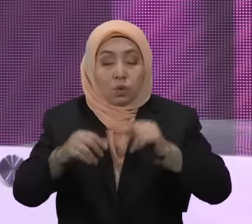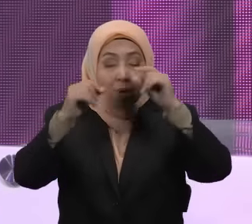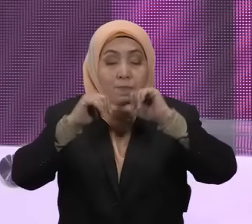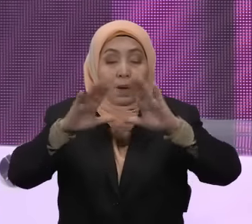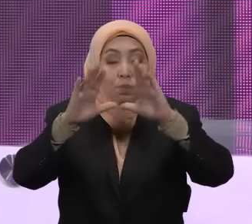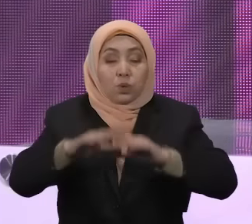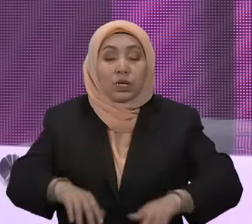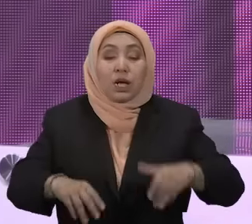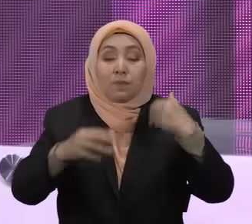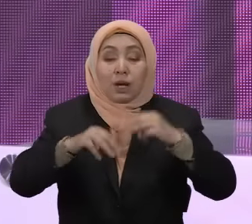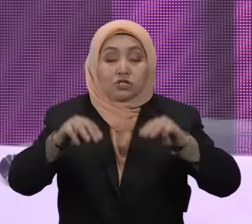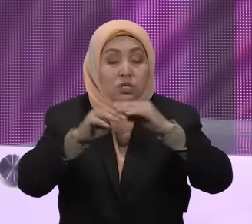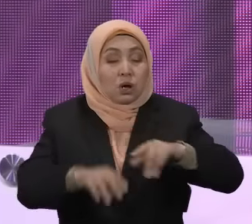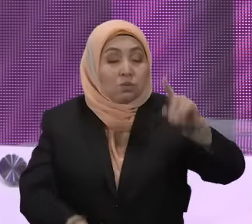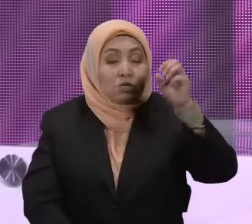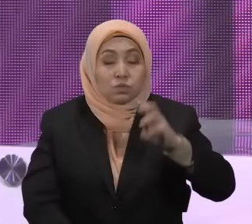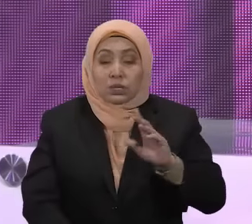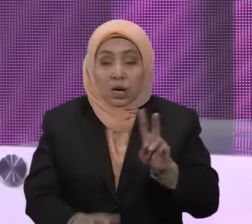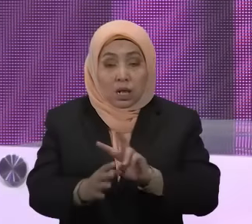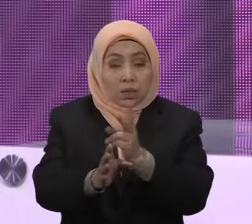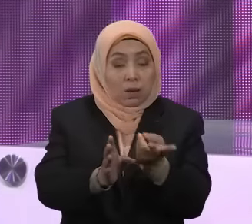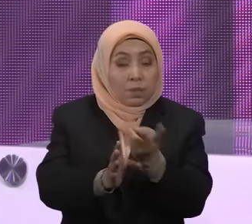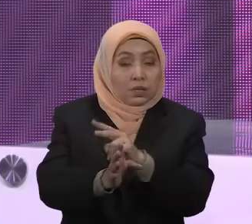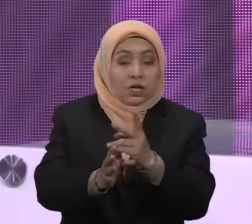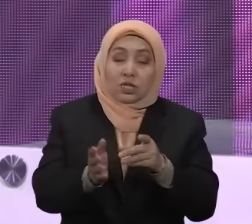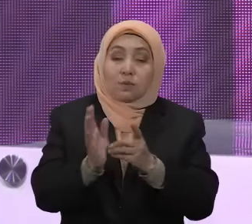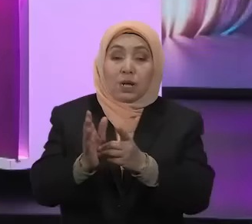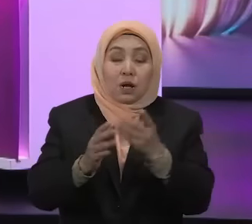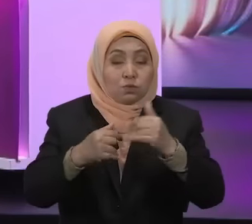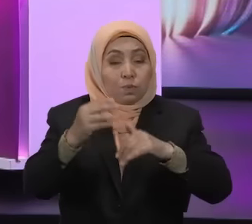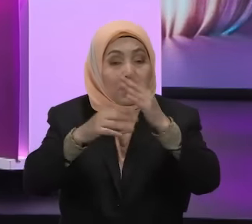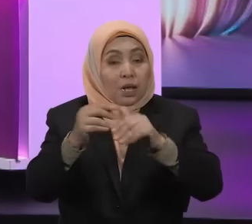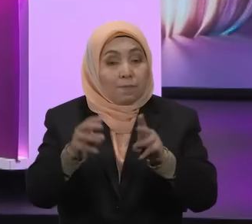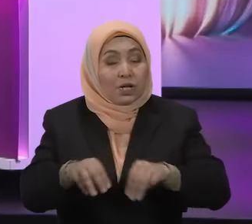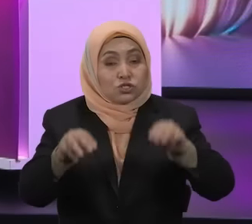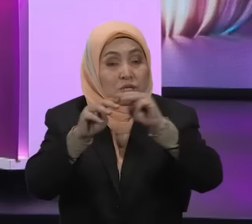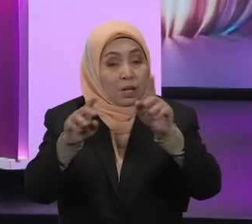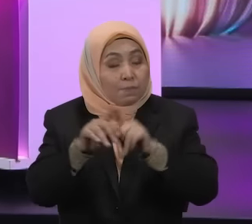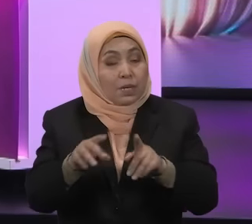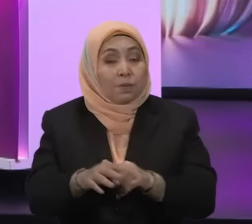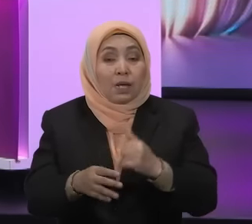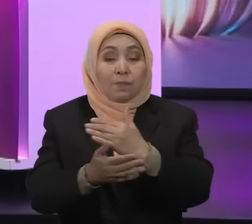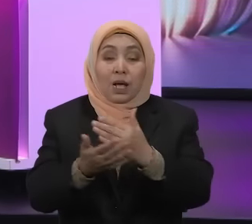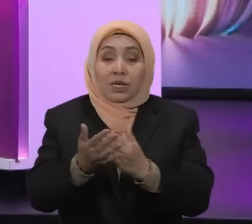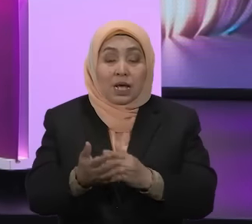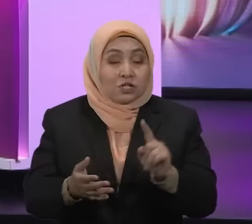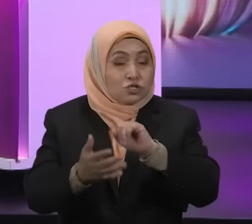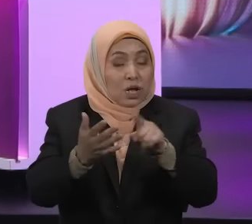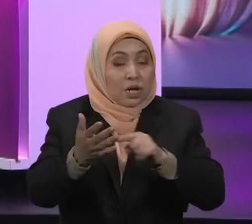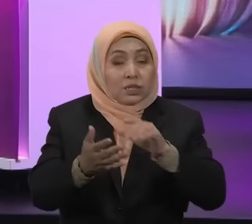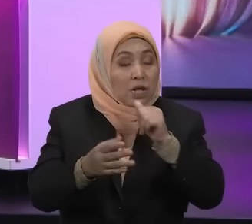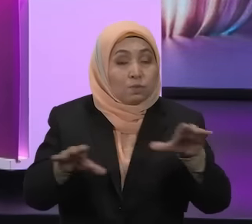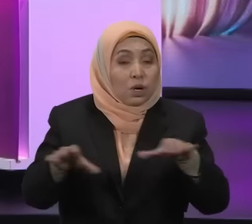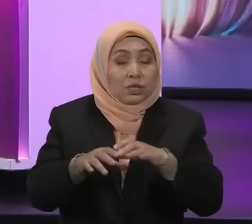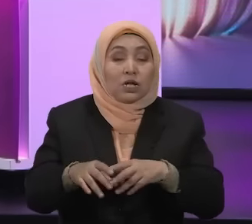memakmurkan masjid Allah Subhanahu Wa Taala. Dan jangan terbalik pula. Saya derma je lah untuk bina masjid, kan? Tapi yang bab zakat tak ditunaikan ataupun